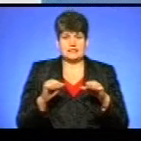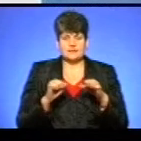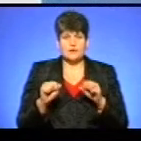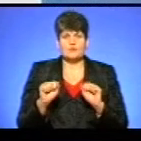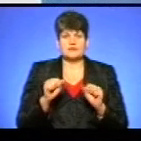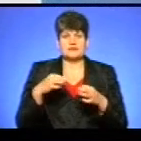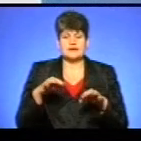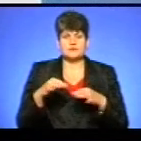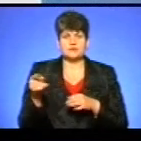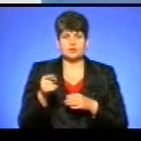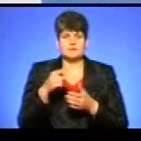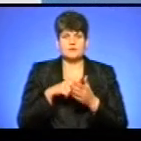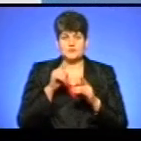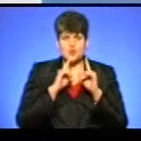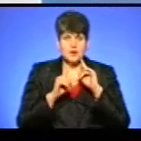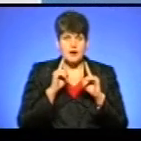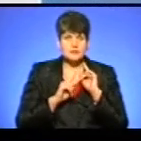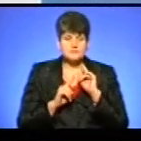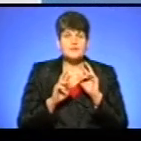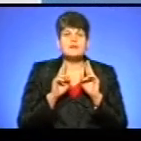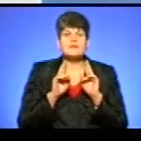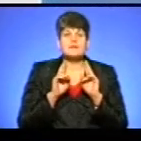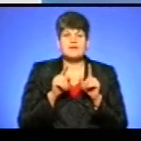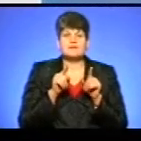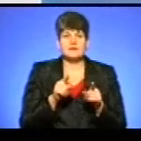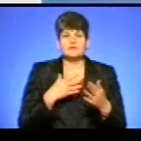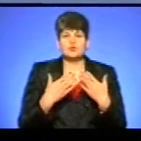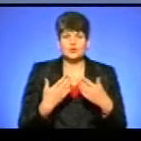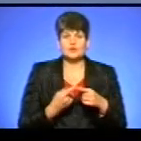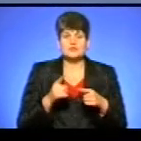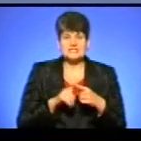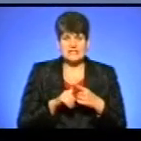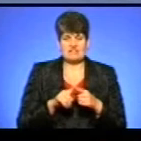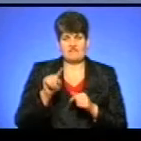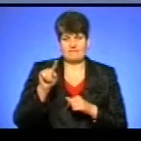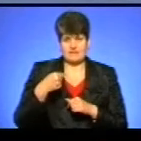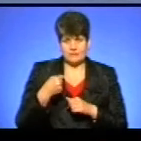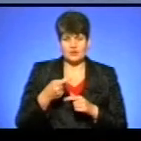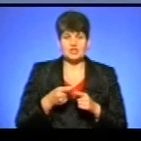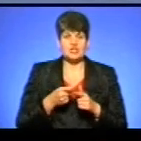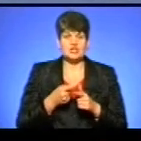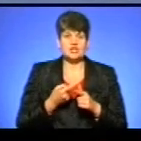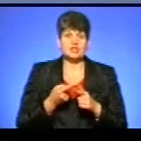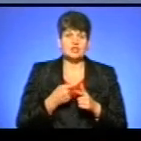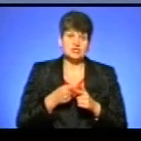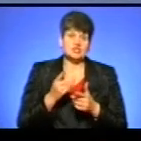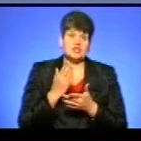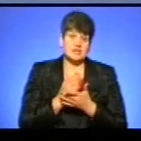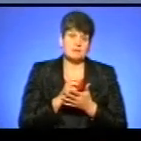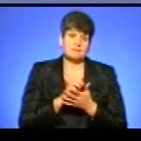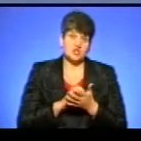транспорту Тернопільської міської ради. Як ви ставитеся до цієї вимоги і чи є причини для її